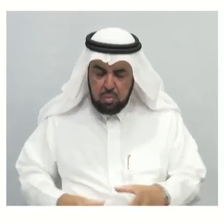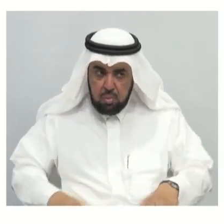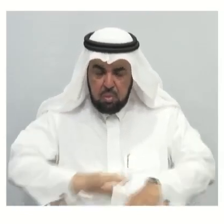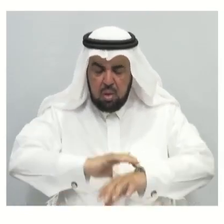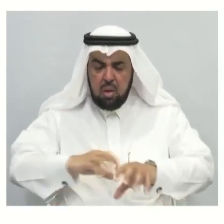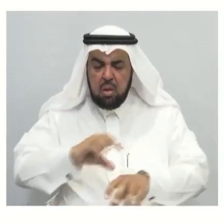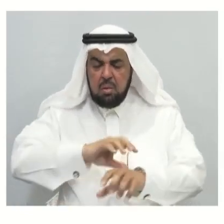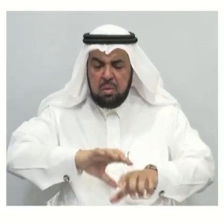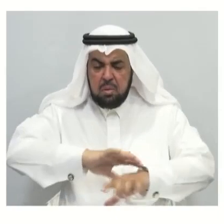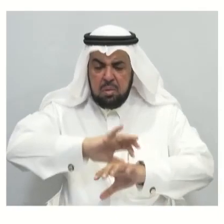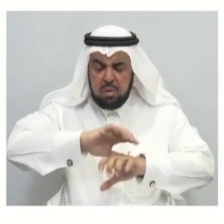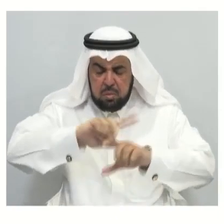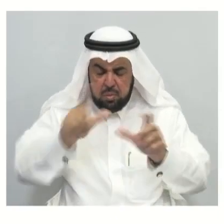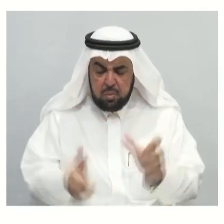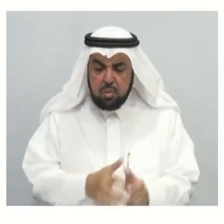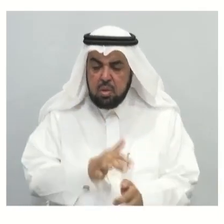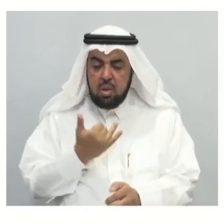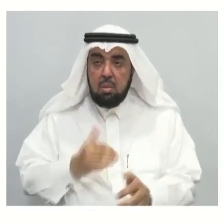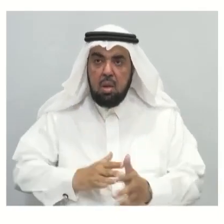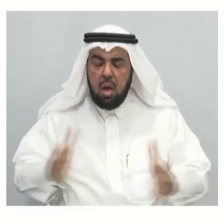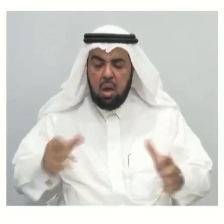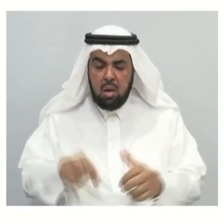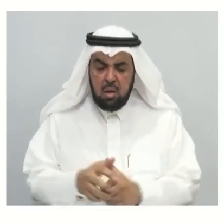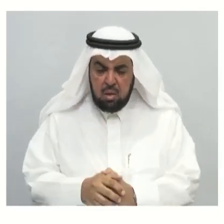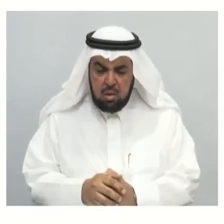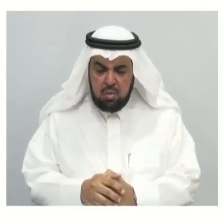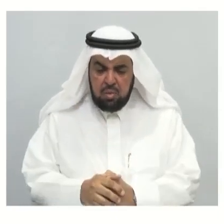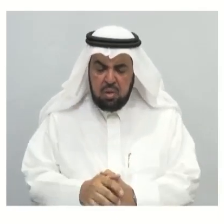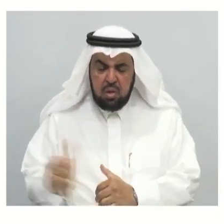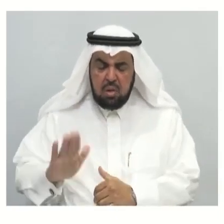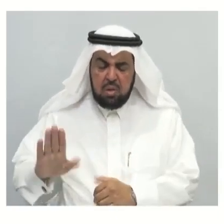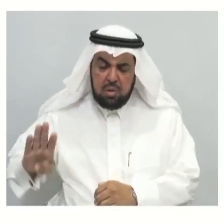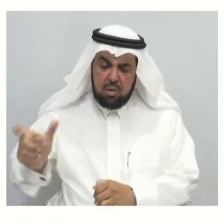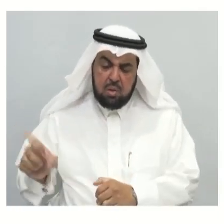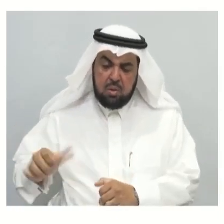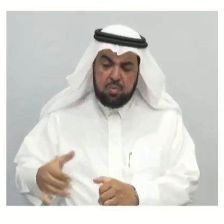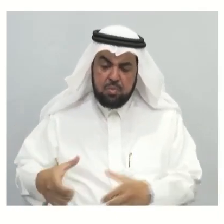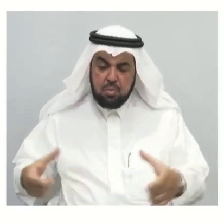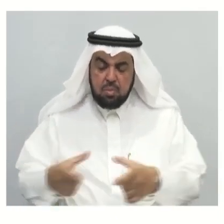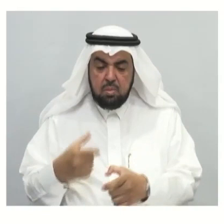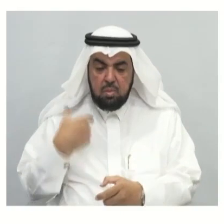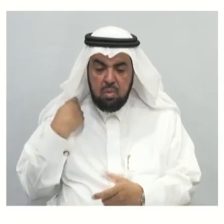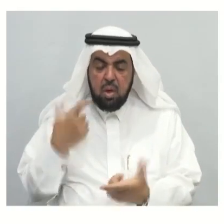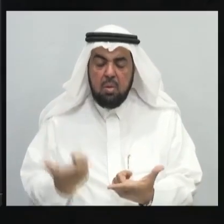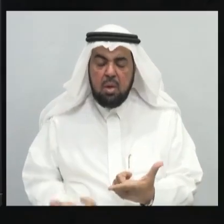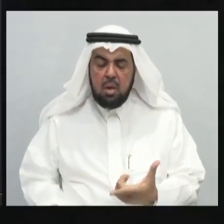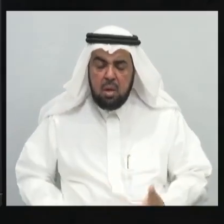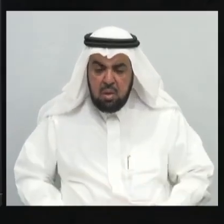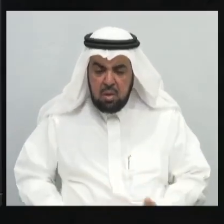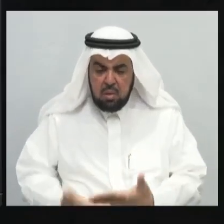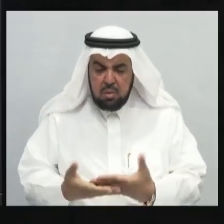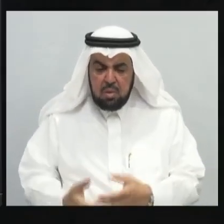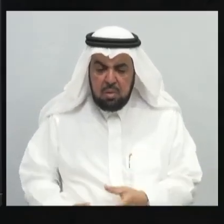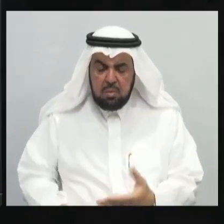لمؤتمر العربي العام في الاسكندريه للاتفاق على ماذا على